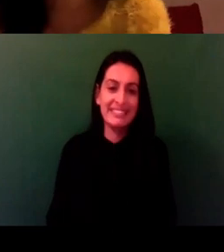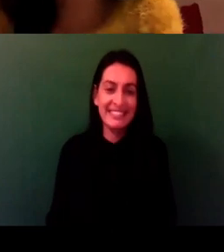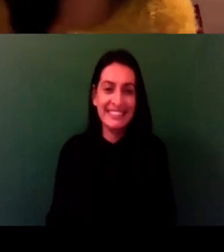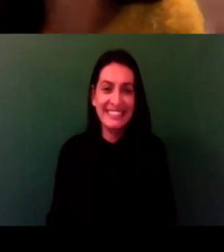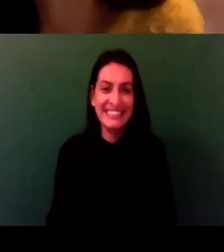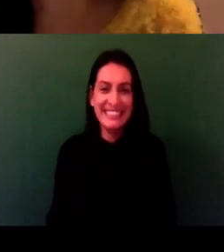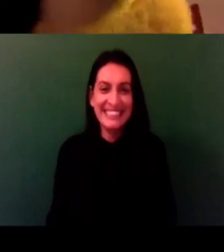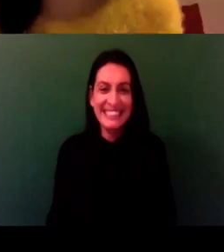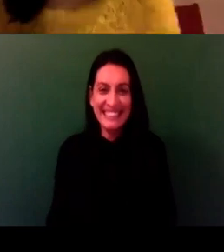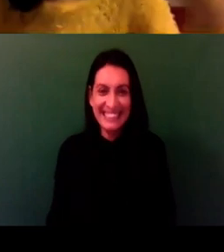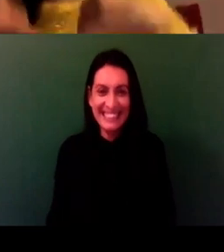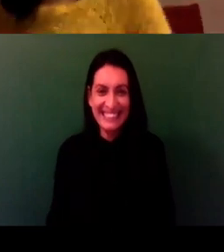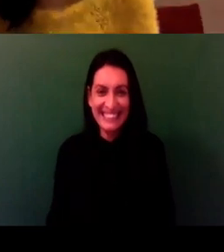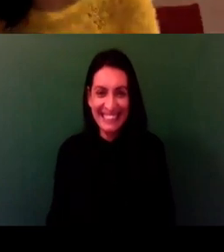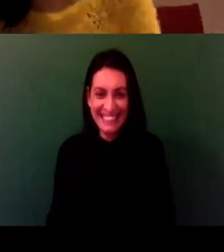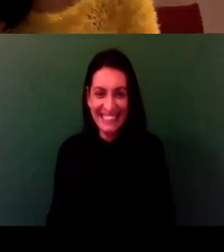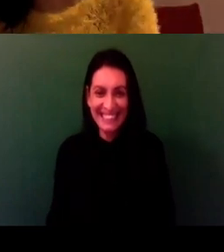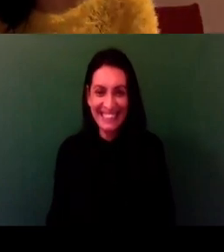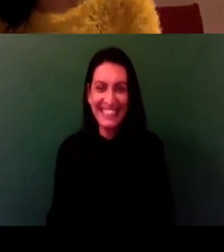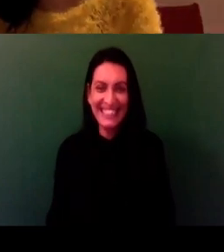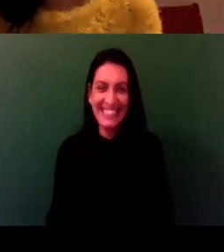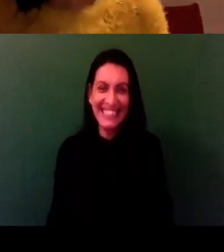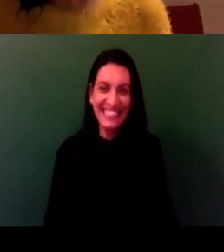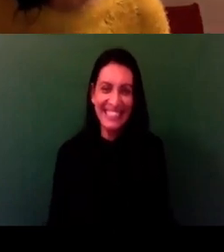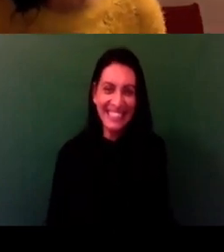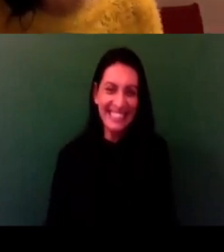hissettim hayır. Şu anda, şimdi, topu geri alıyorum. Hayır, yok